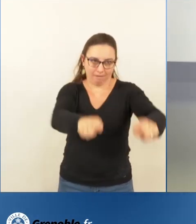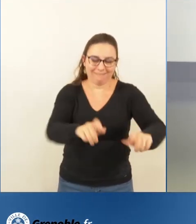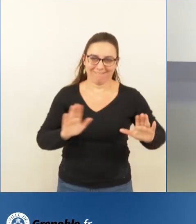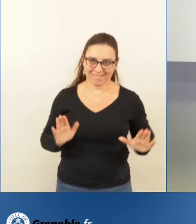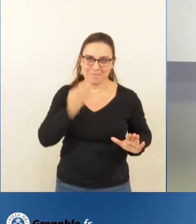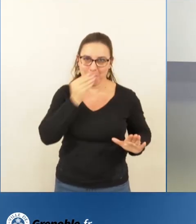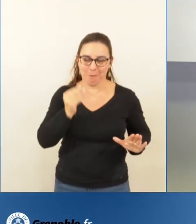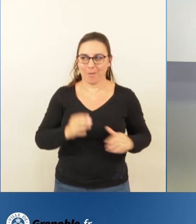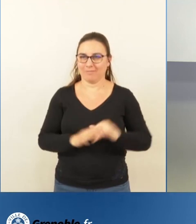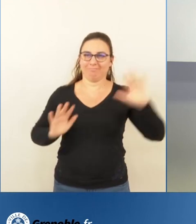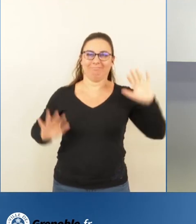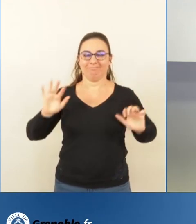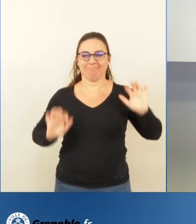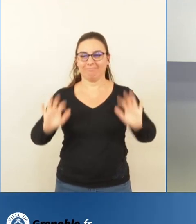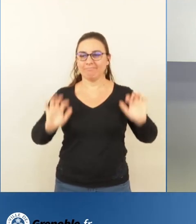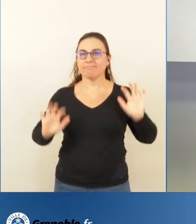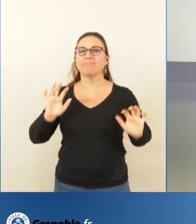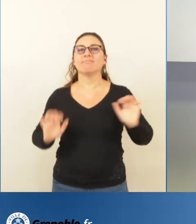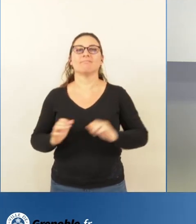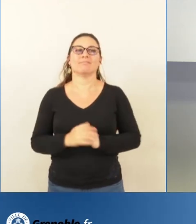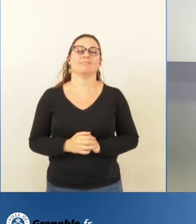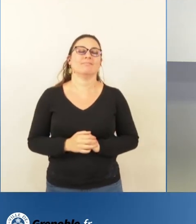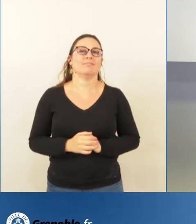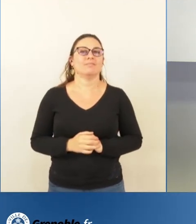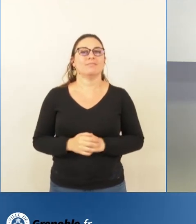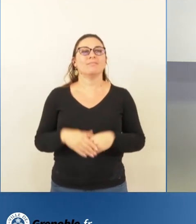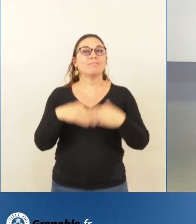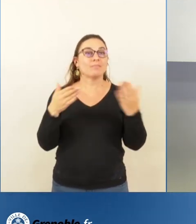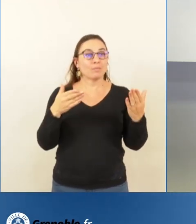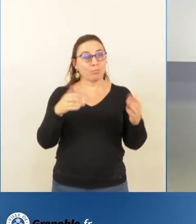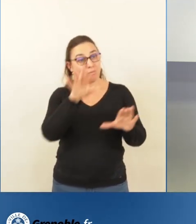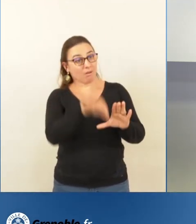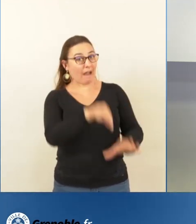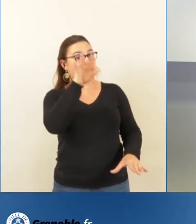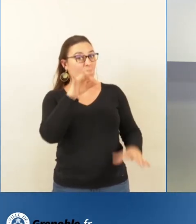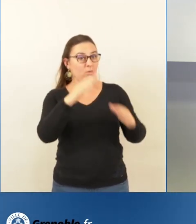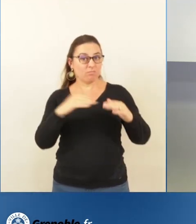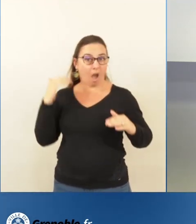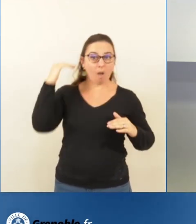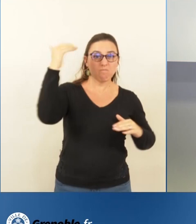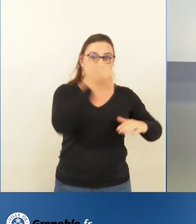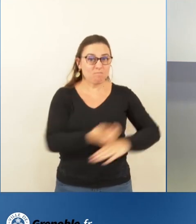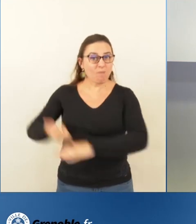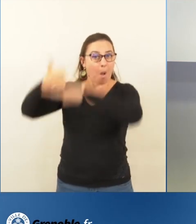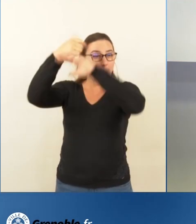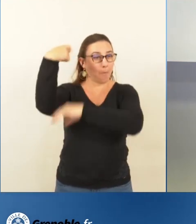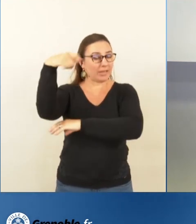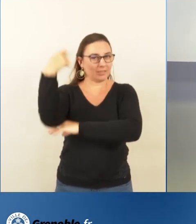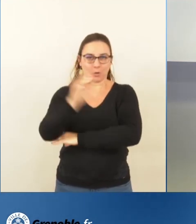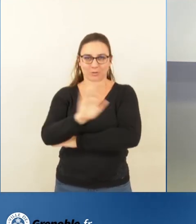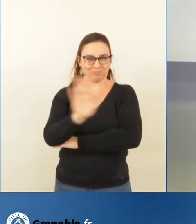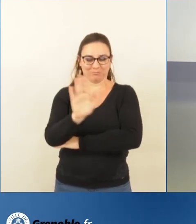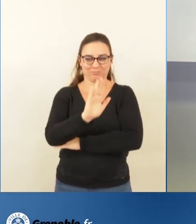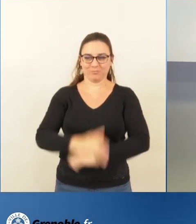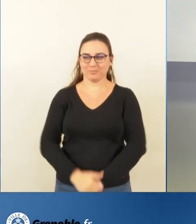donc ça naugure en rien pour eux de plus présidentielle que cela